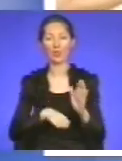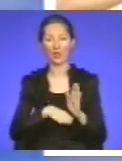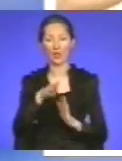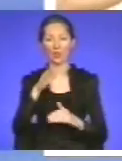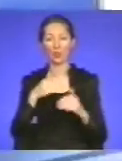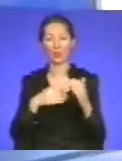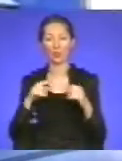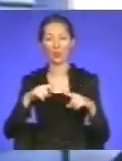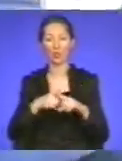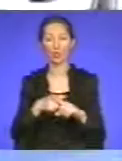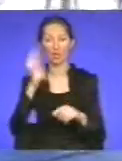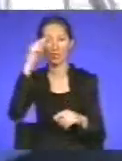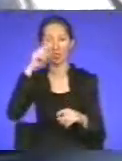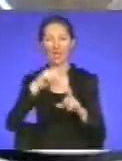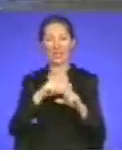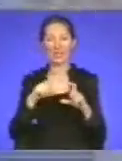навчальних закладів.